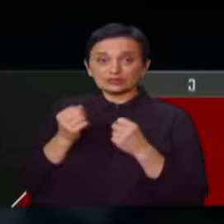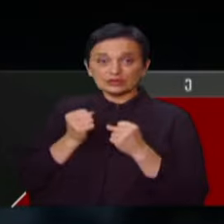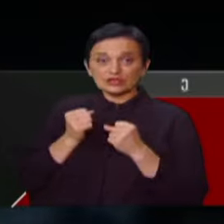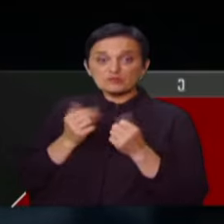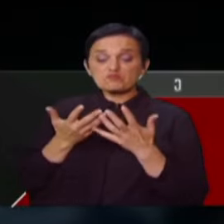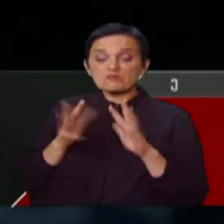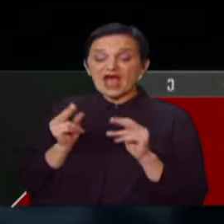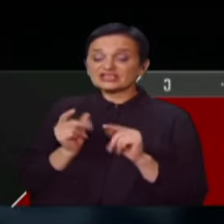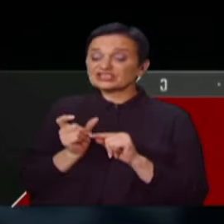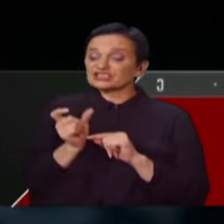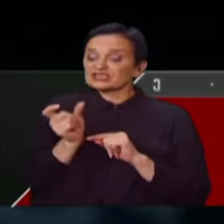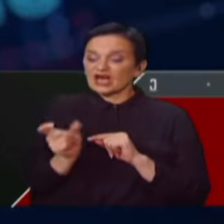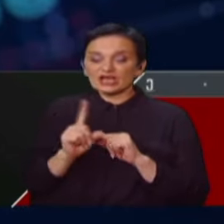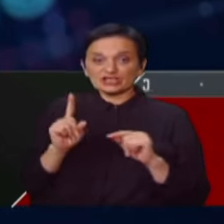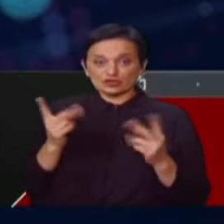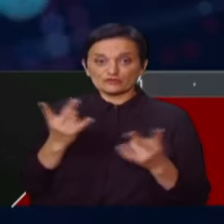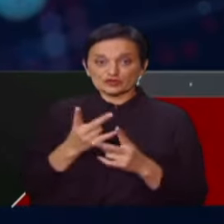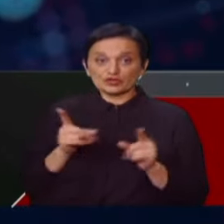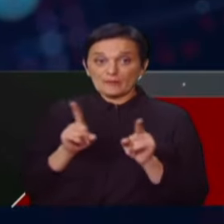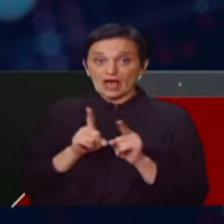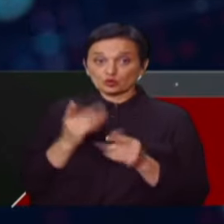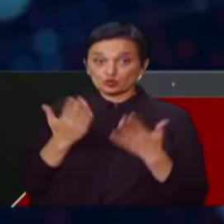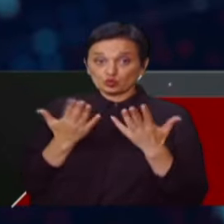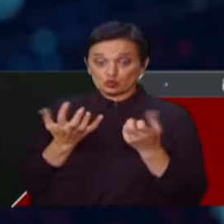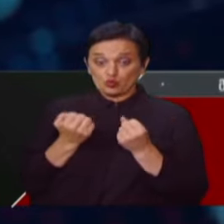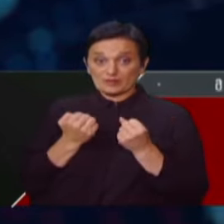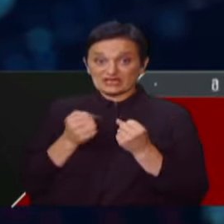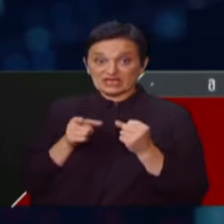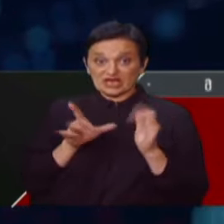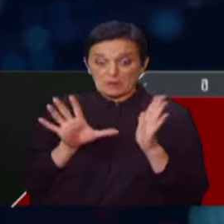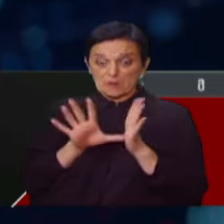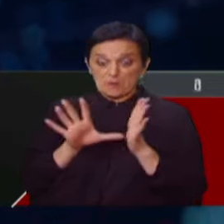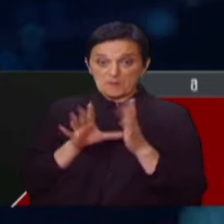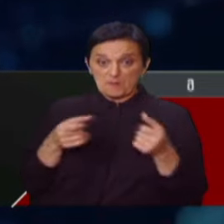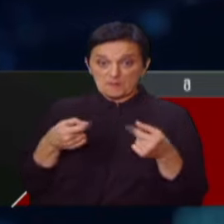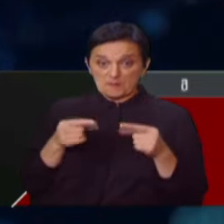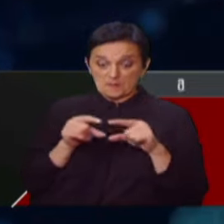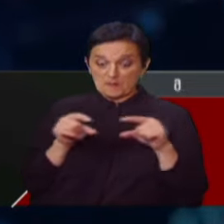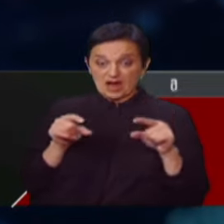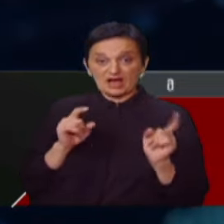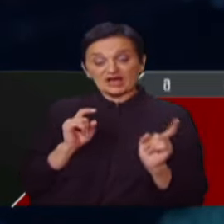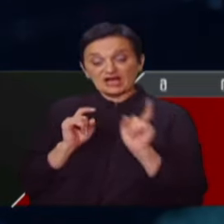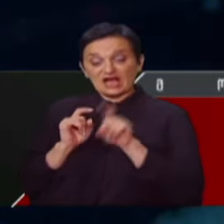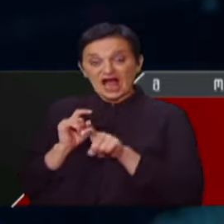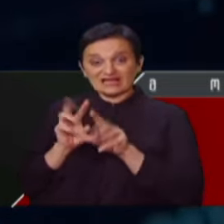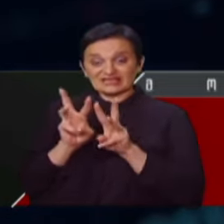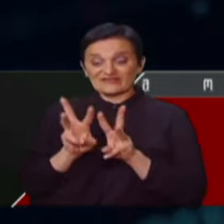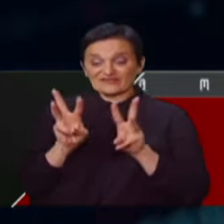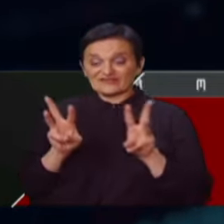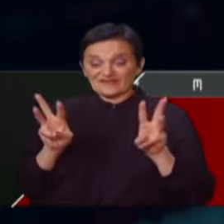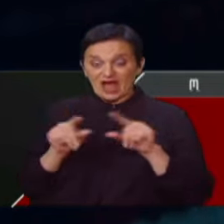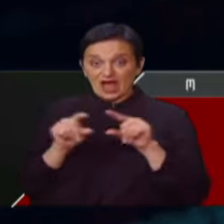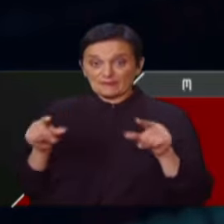იმაზე მეტი თანხა, ვიდრე გვჭირდება. ასევე, თუ მიიღებთ მეილს, რომელიც გთხოვთ, რომ გადახვიდეთ ვებ-ბმულზე,